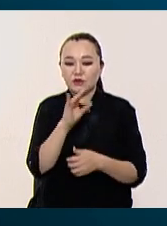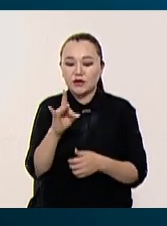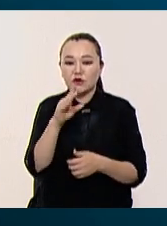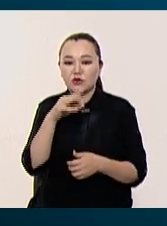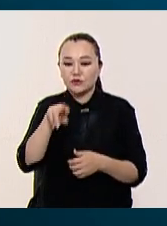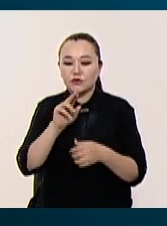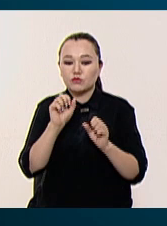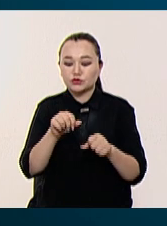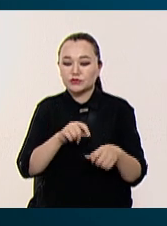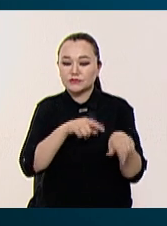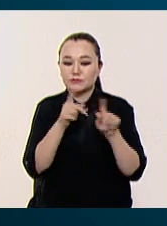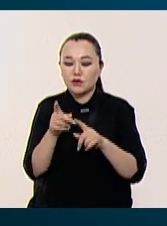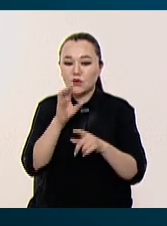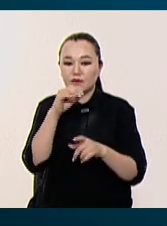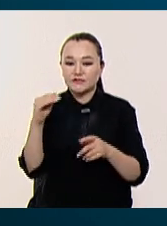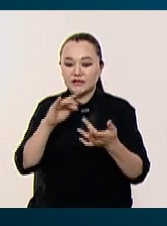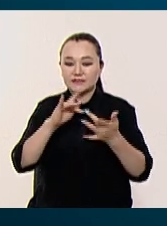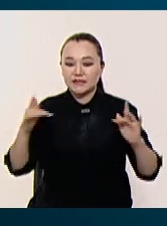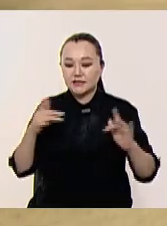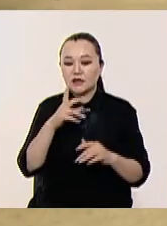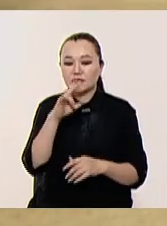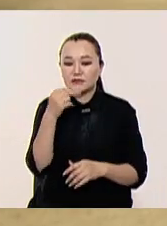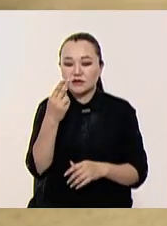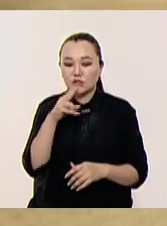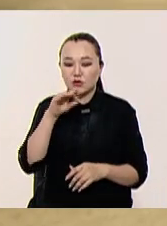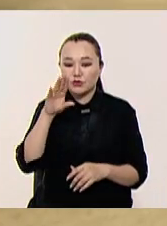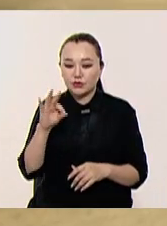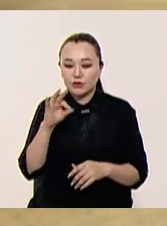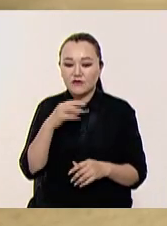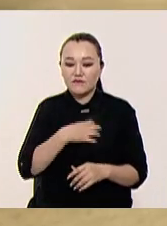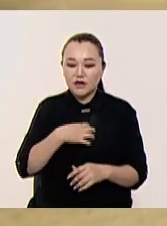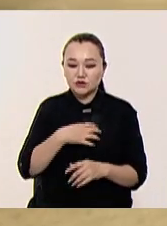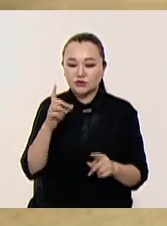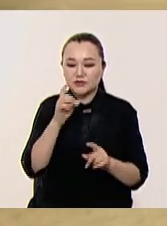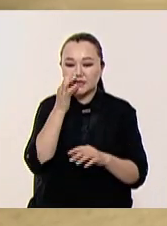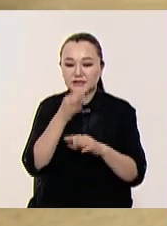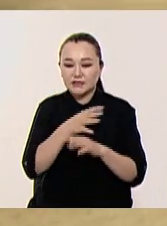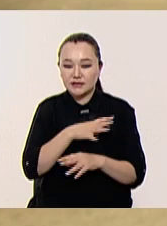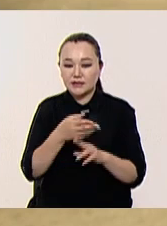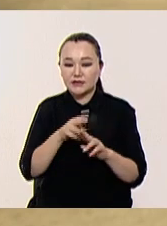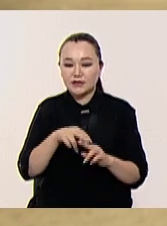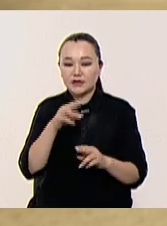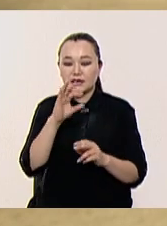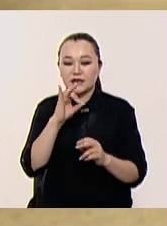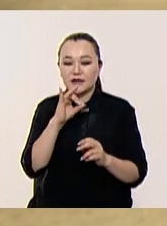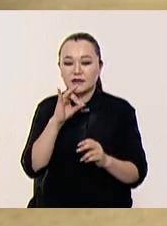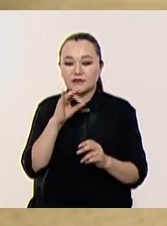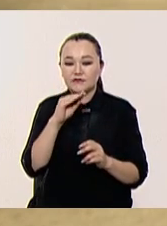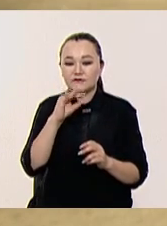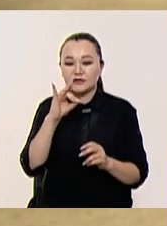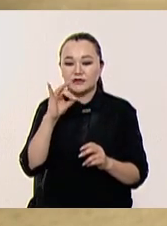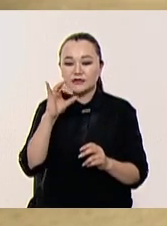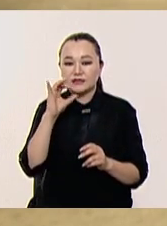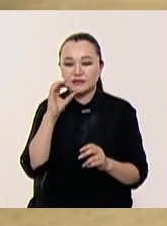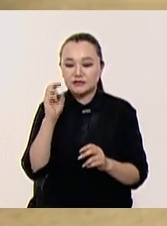можно перейти на официальный сайт национальной лотереи. Важный момент, о котором я не упомянул, это фискализация. То есть